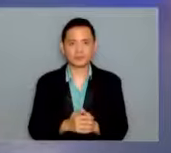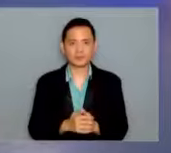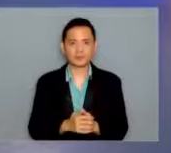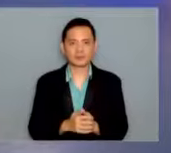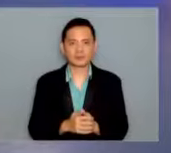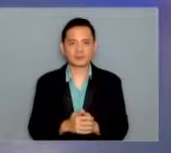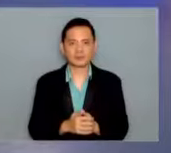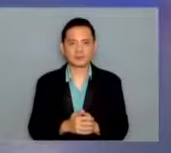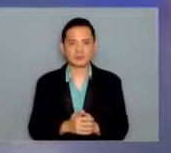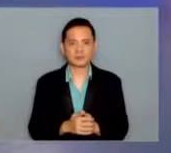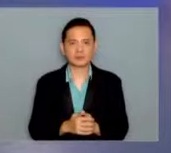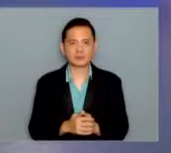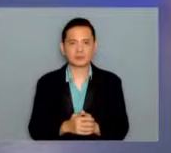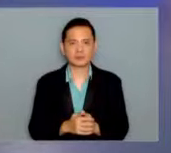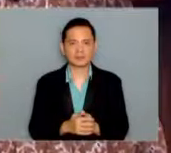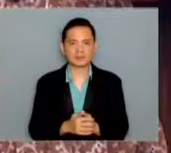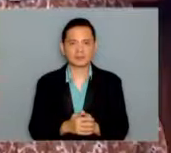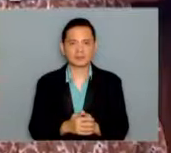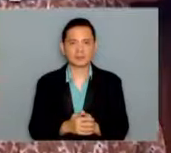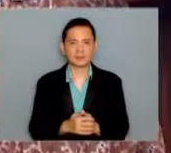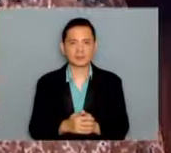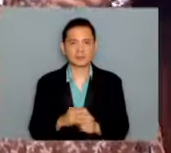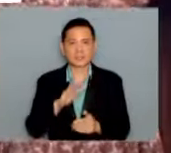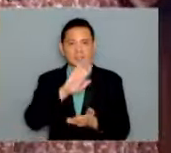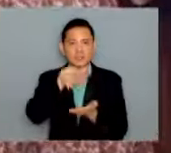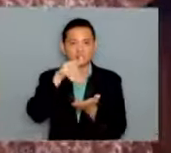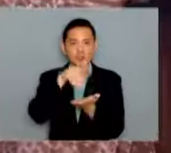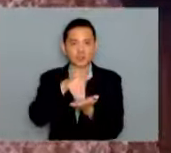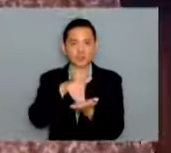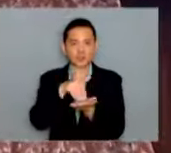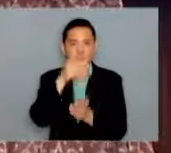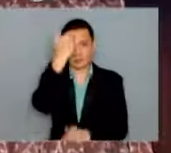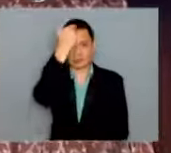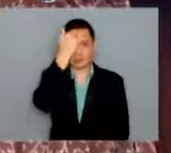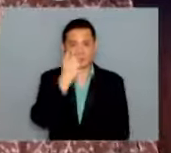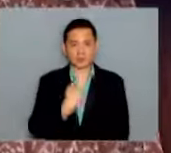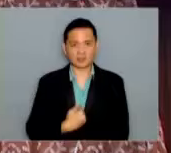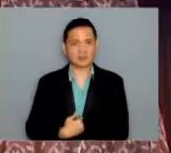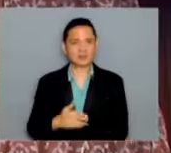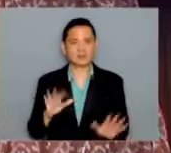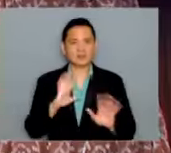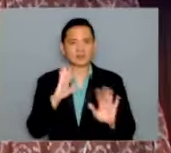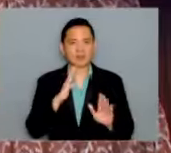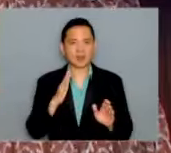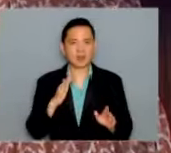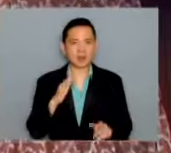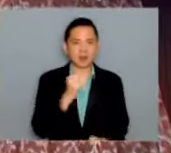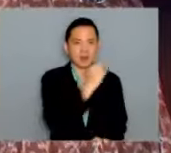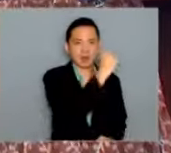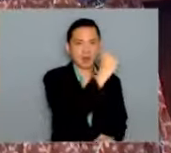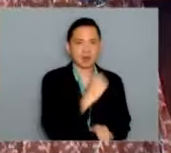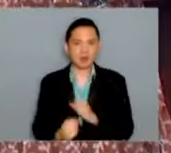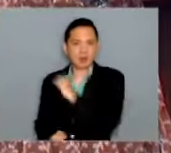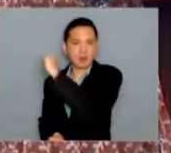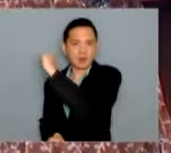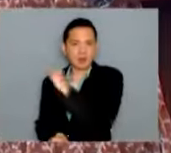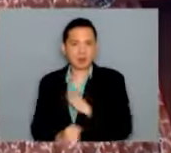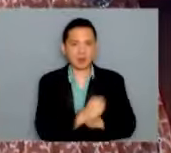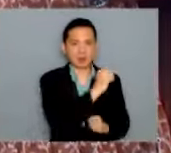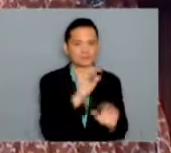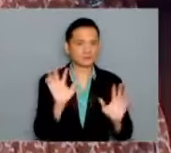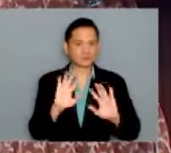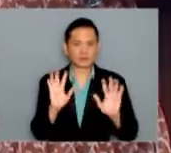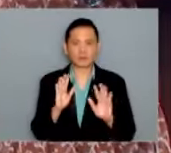masyado ng midline ng katawan mo. So dapat iwas yung rotation. Kasi yung objective natin is to move forward. Okay. So when you